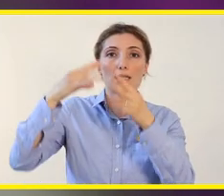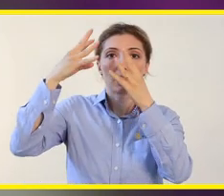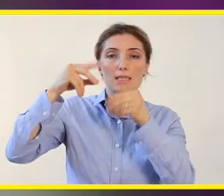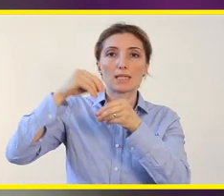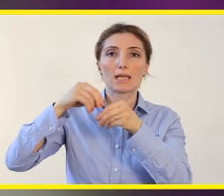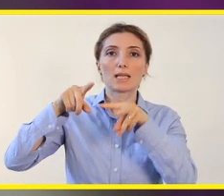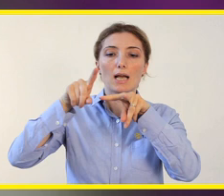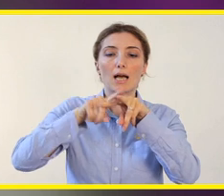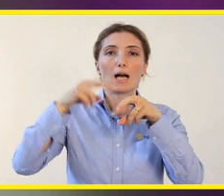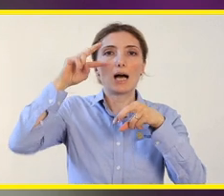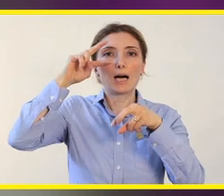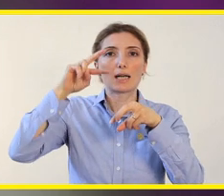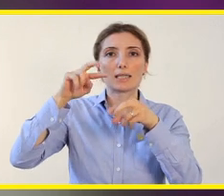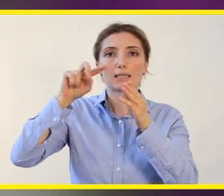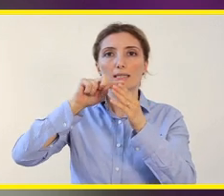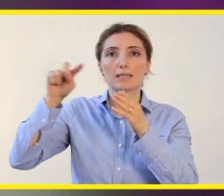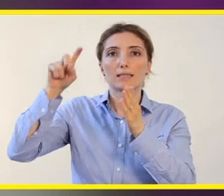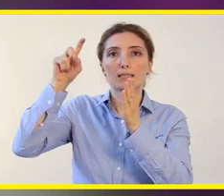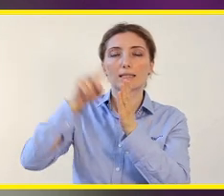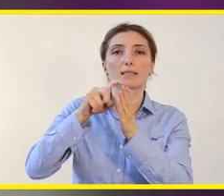arasından aralık yakalamayı seçin.